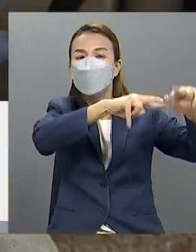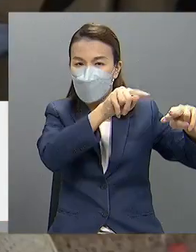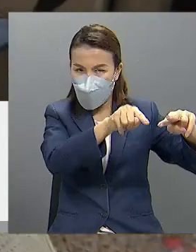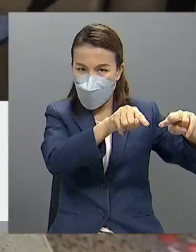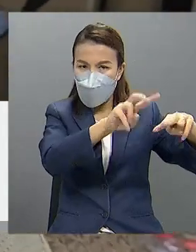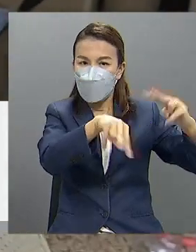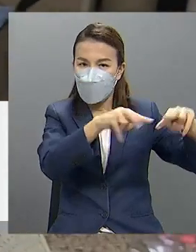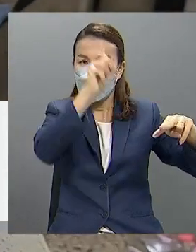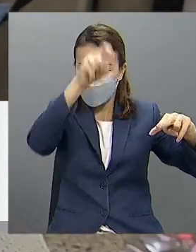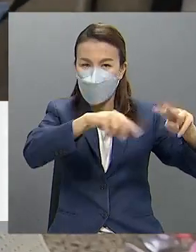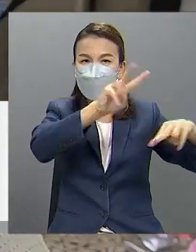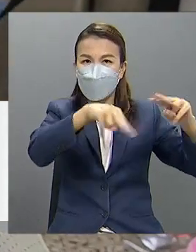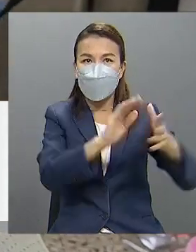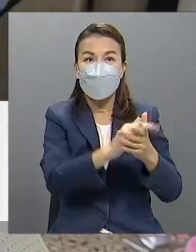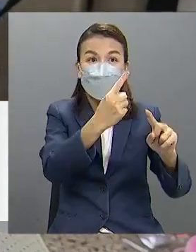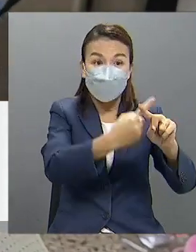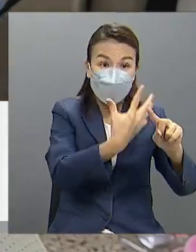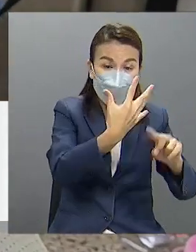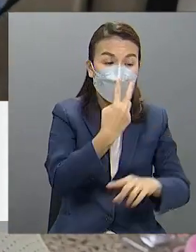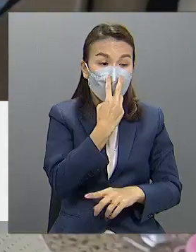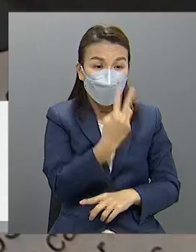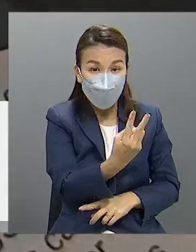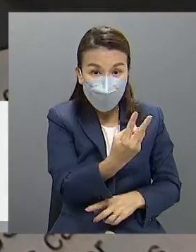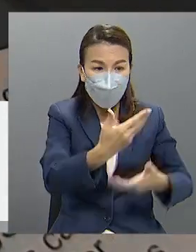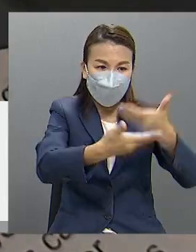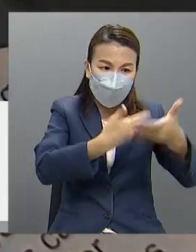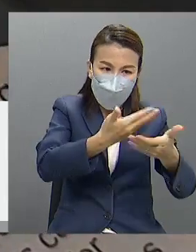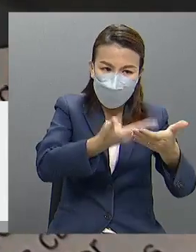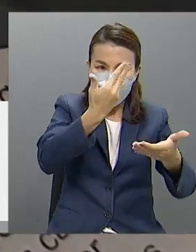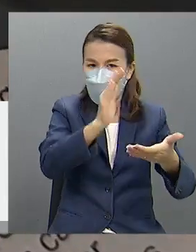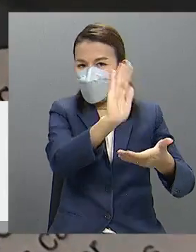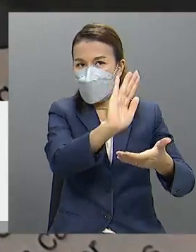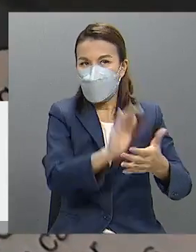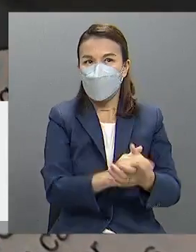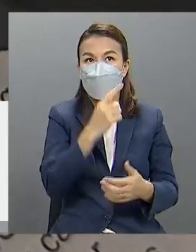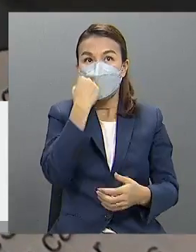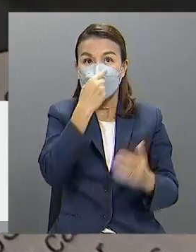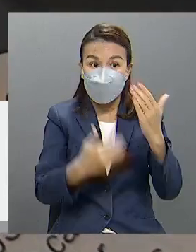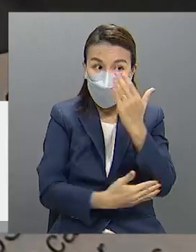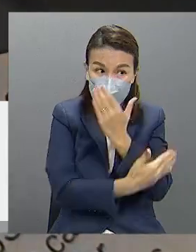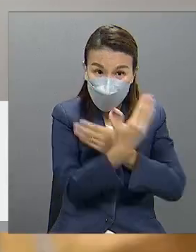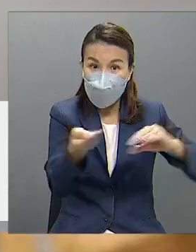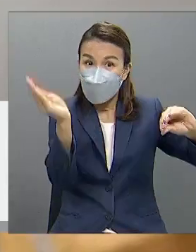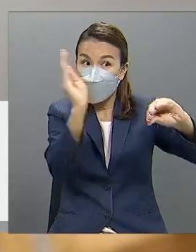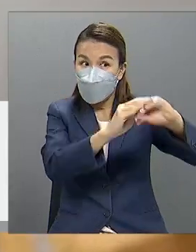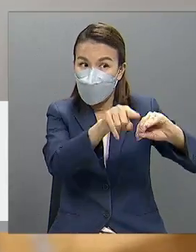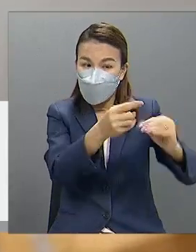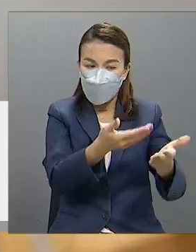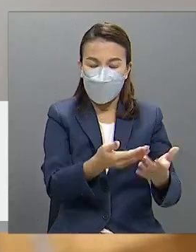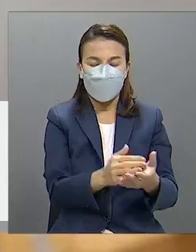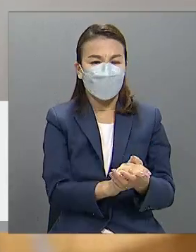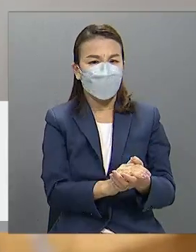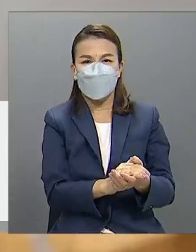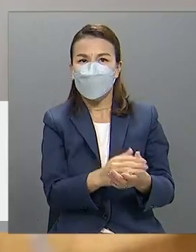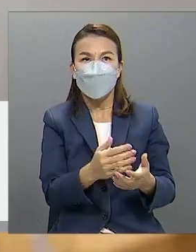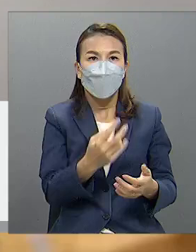คมก็จะติดตามราคาจำหน่ายอย่างใกล้ชิดกรณีที่ฉวยโอกาสปรับขึ้นราคาแบบที่ไม่มีเหตุผลอันควรเนี่ยก็จะเข้าข่